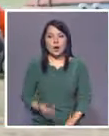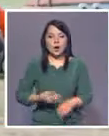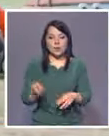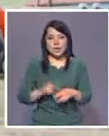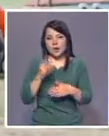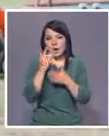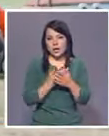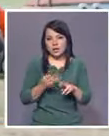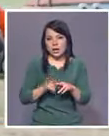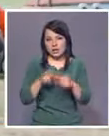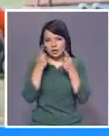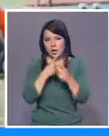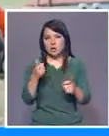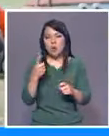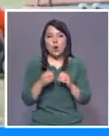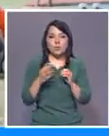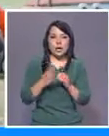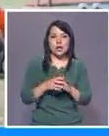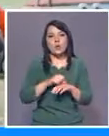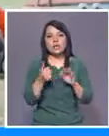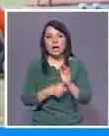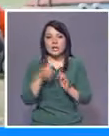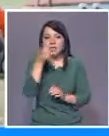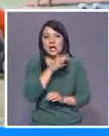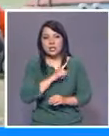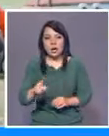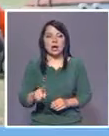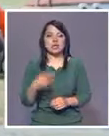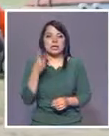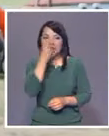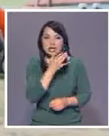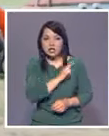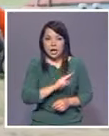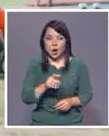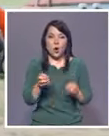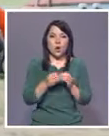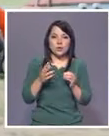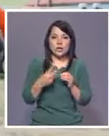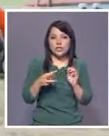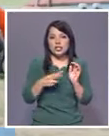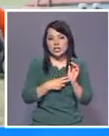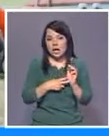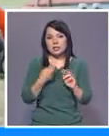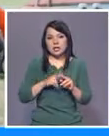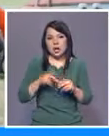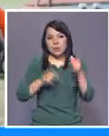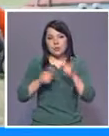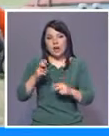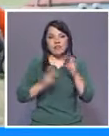бойынша біз осы 15-16 жыл 2 жылда облыс бойынша 37 сүт фермасын